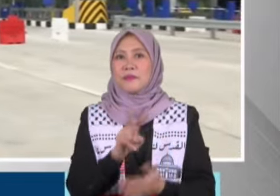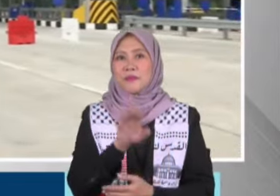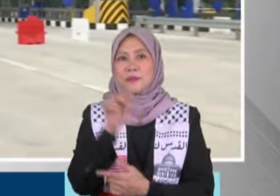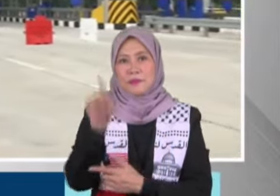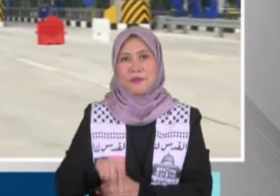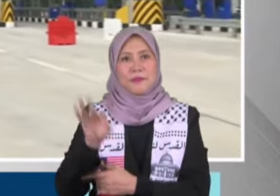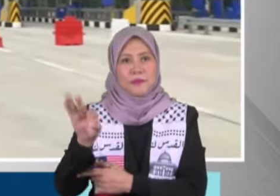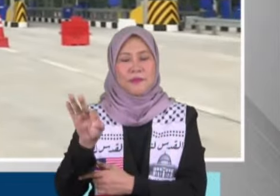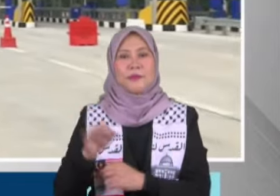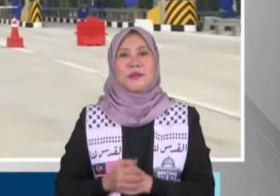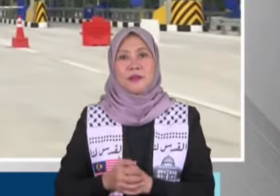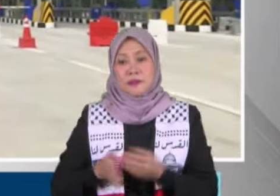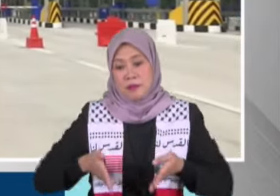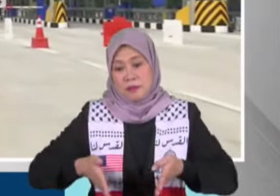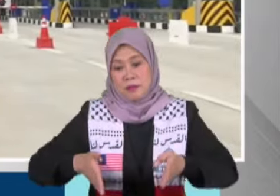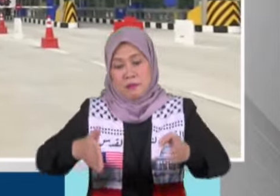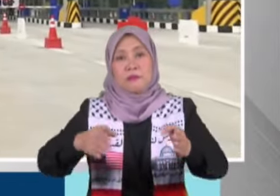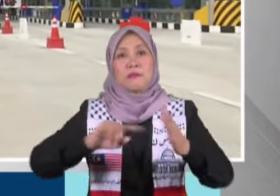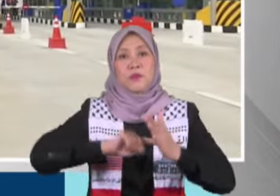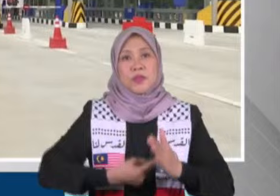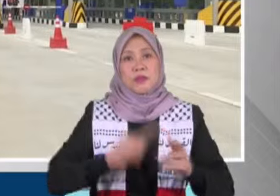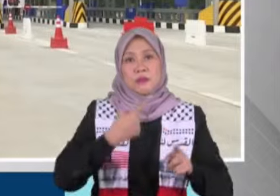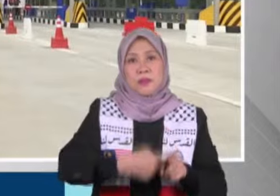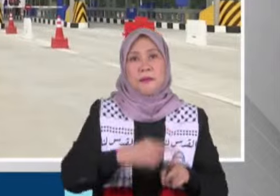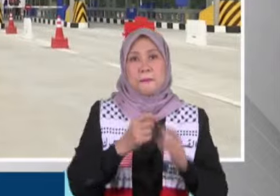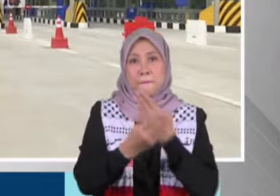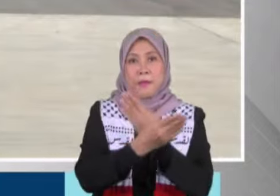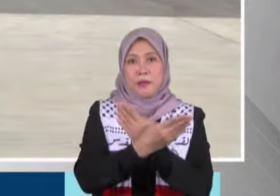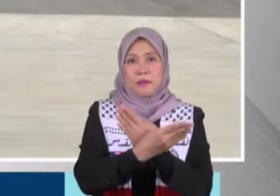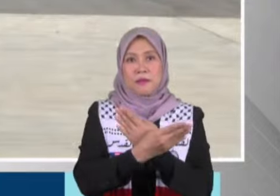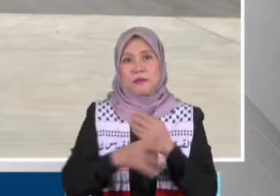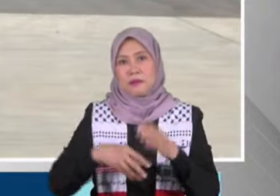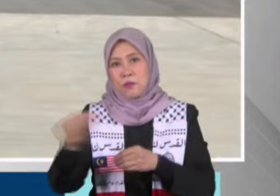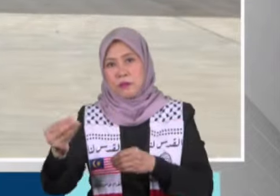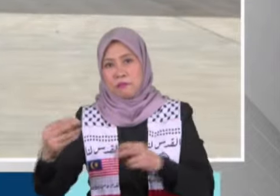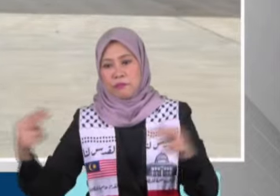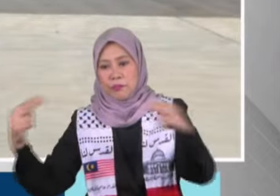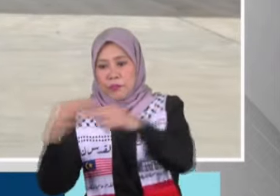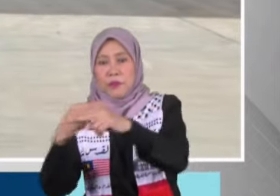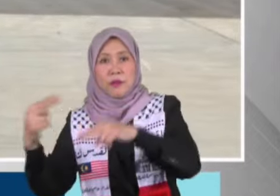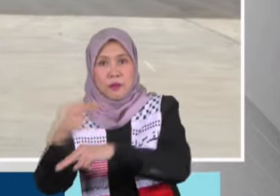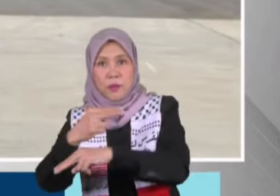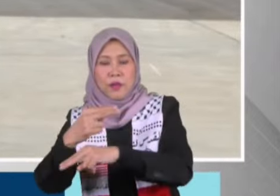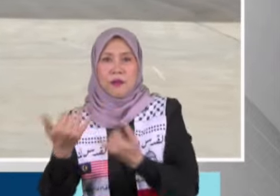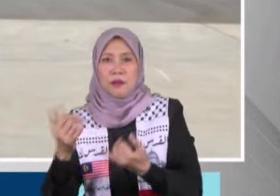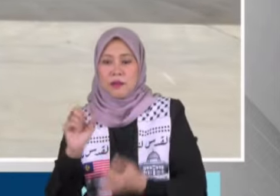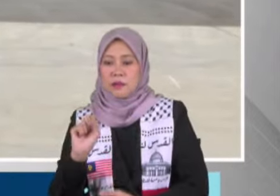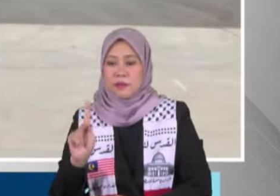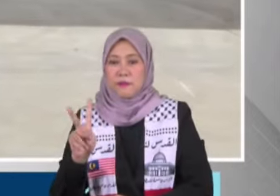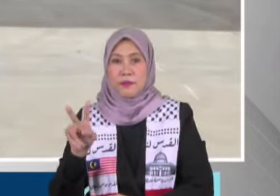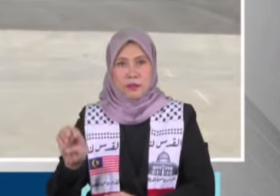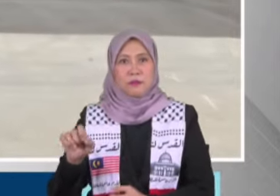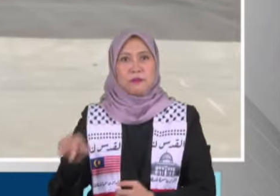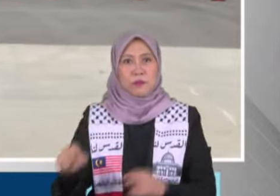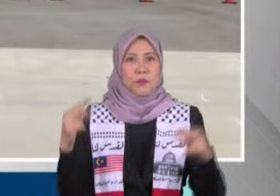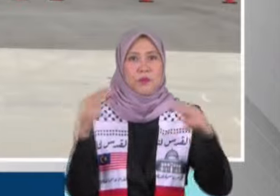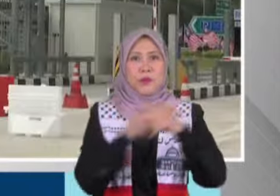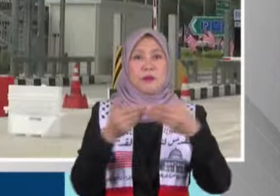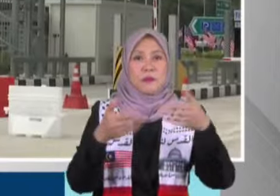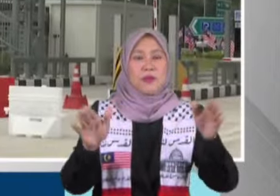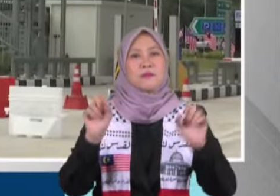September depan. Laluan berkenaan bermula dari persimpangan Banting ke persimpangan bertingkat SKVE. Pembukaan lebuh raya itu juga